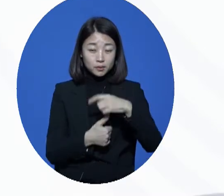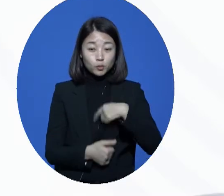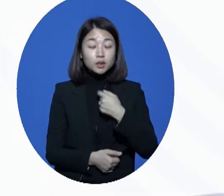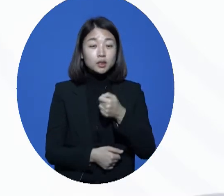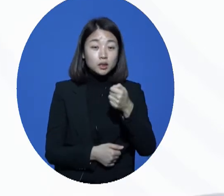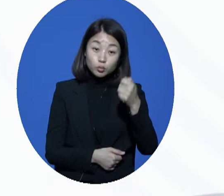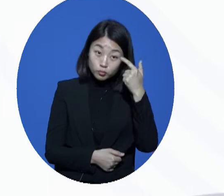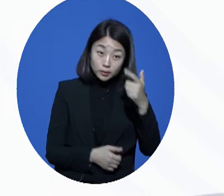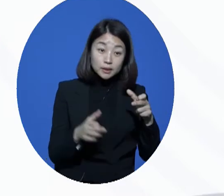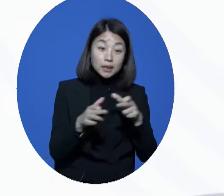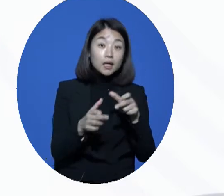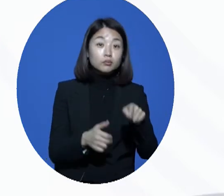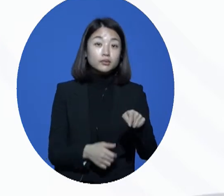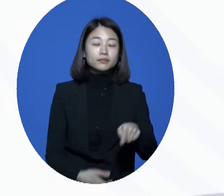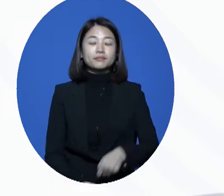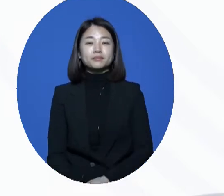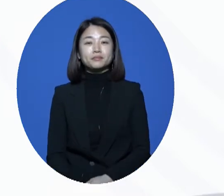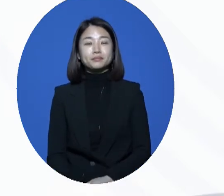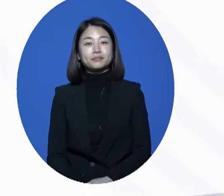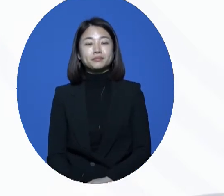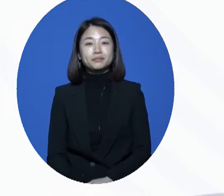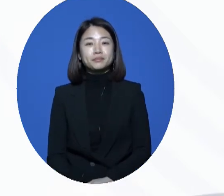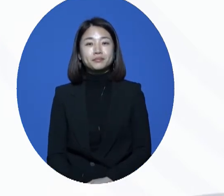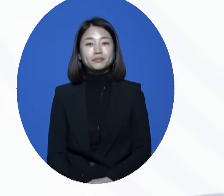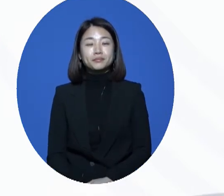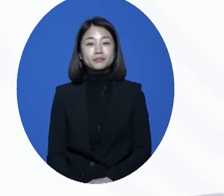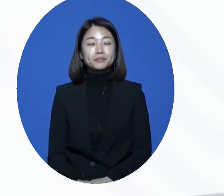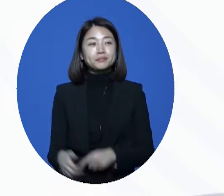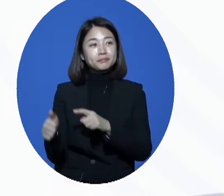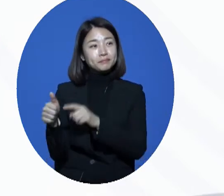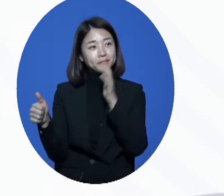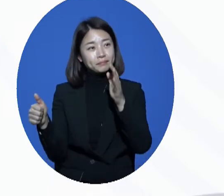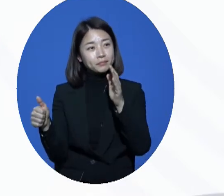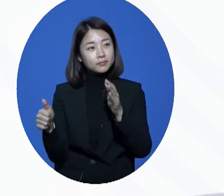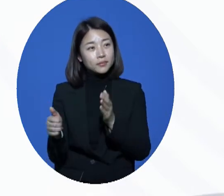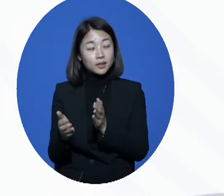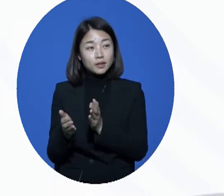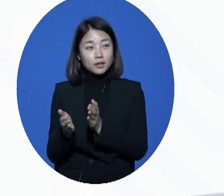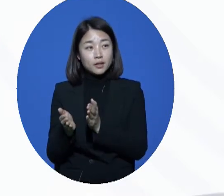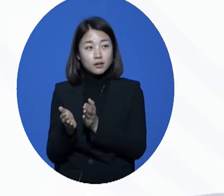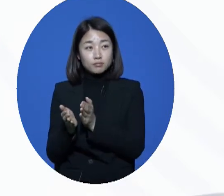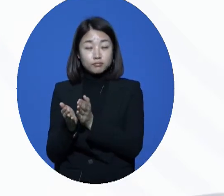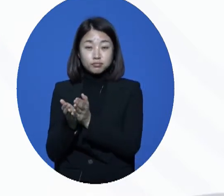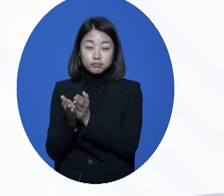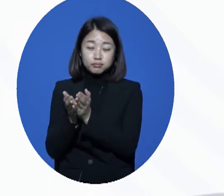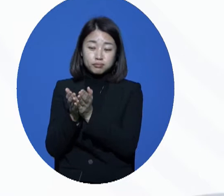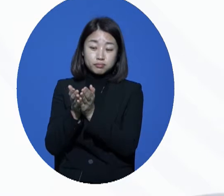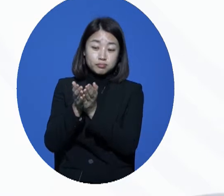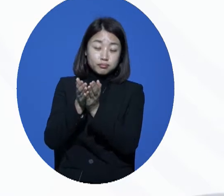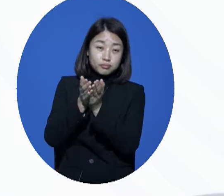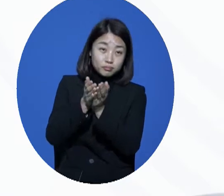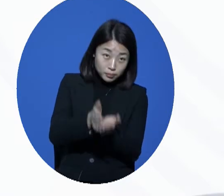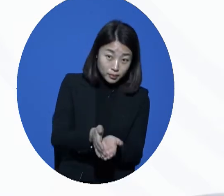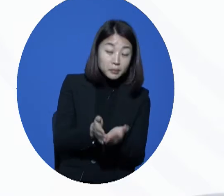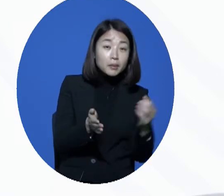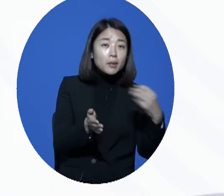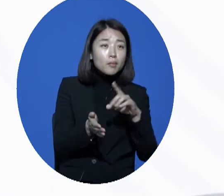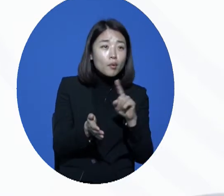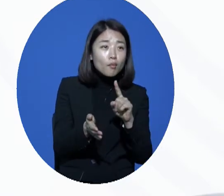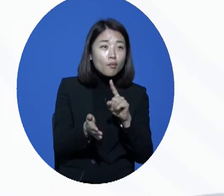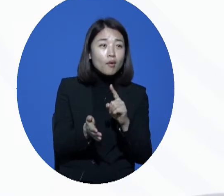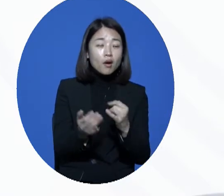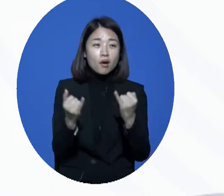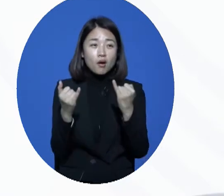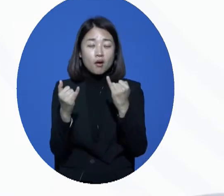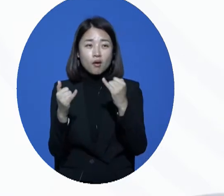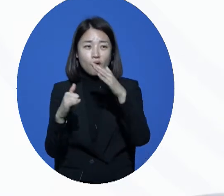내용입니다. 한번 읽어보겠습니다. 배가 침몰하게 되면 이야기를 하잖아. 어린이, 여성, 노인들부터